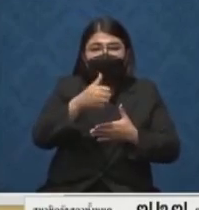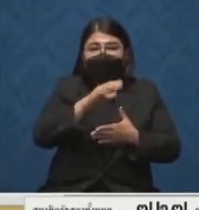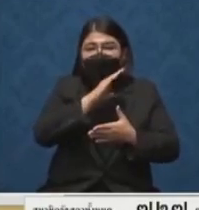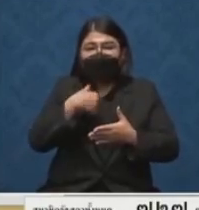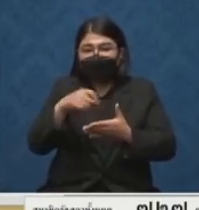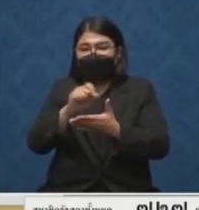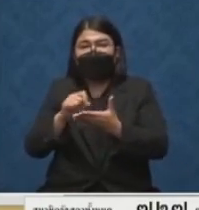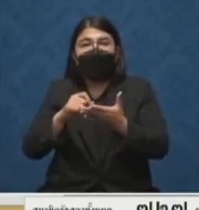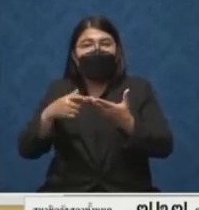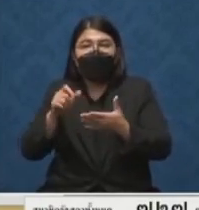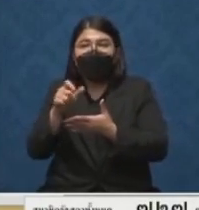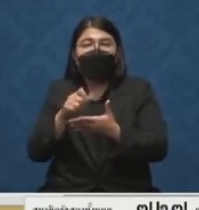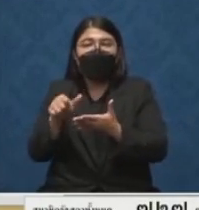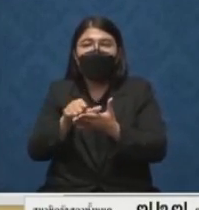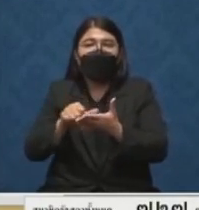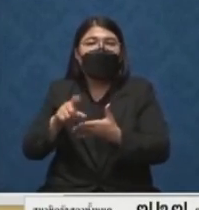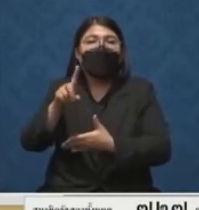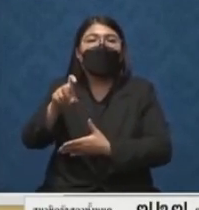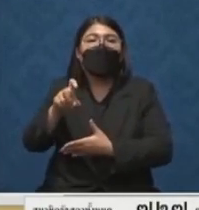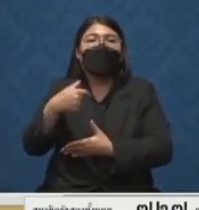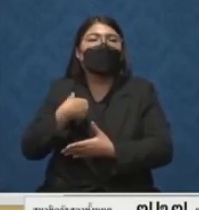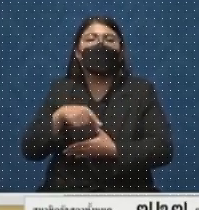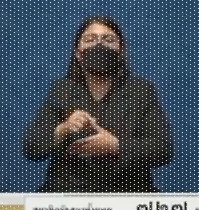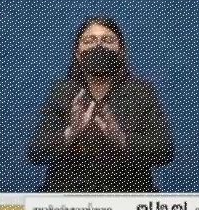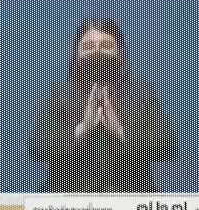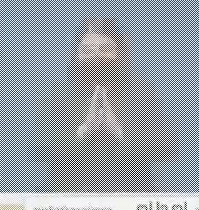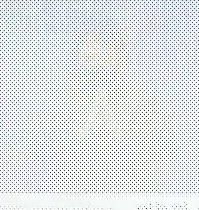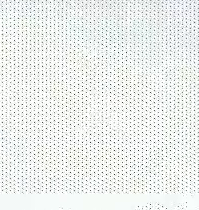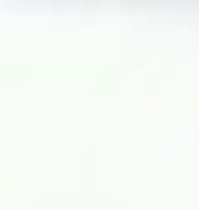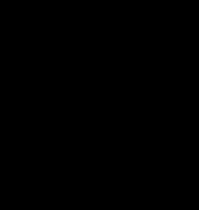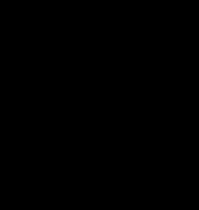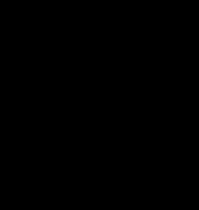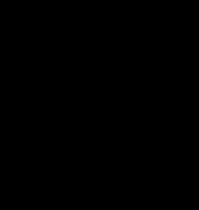ัจุบนนี้ก็กับขอบคุณท่านประทานด้วยของขอบคับขบคุณครับ